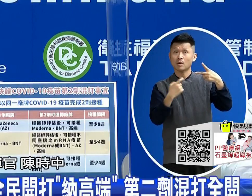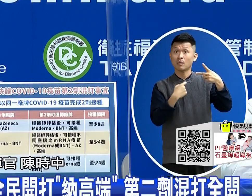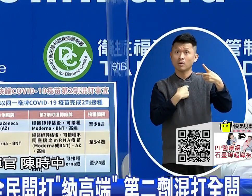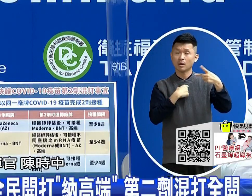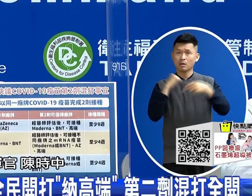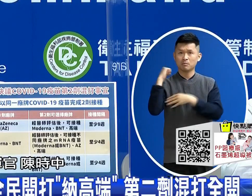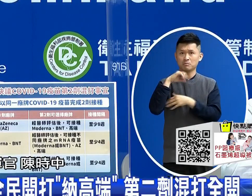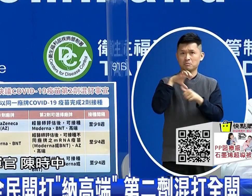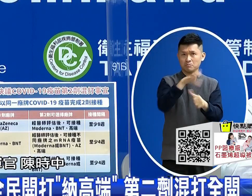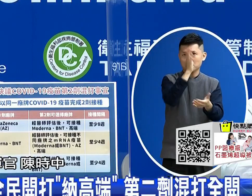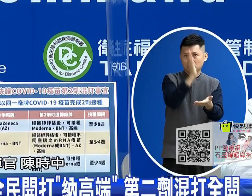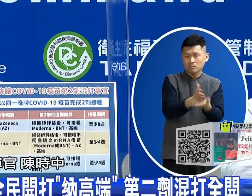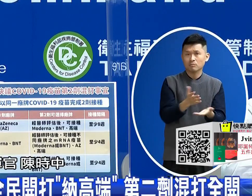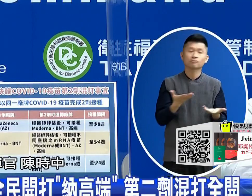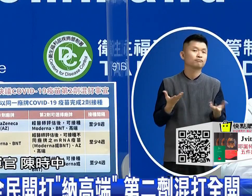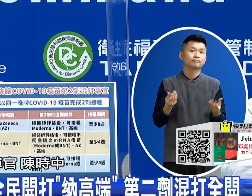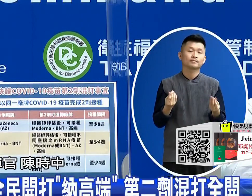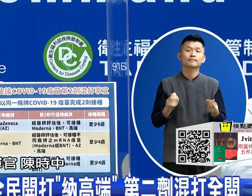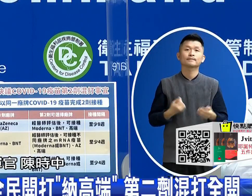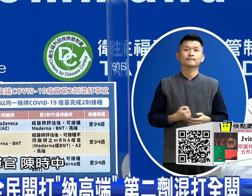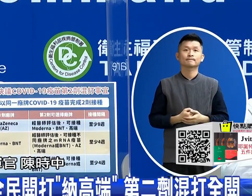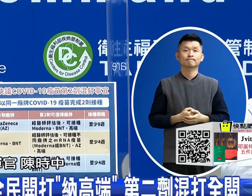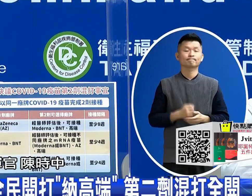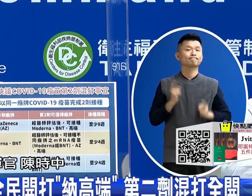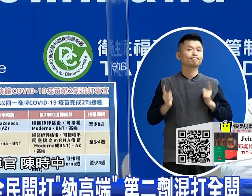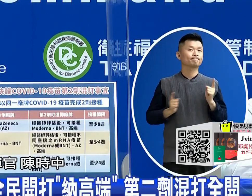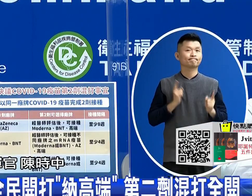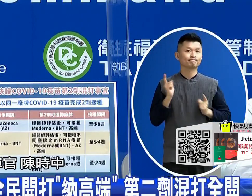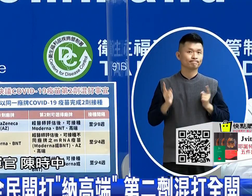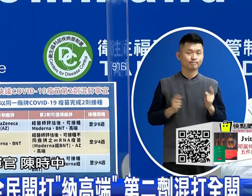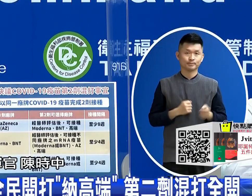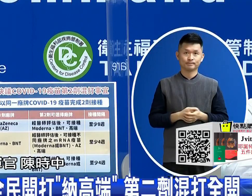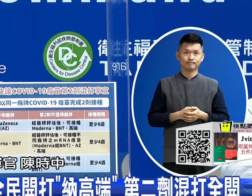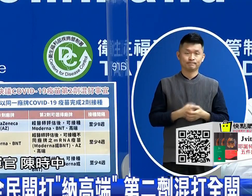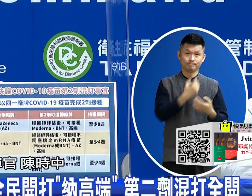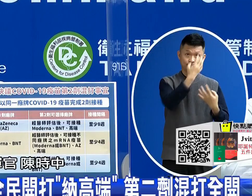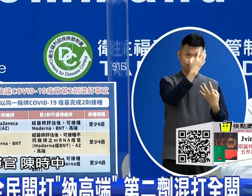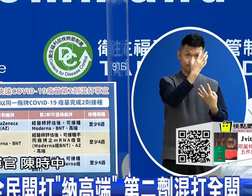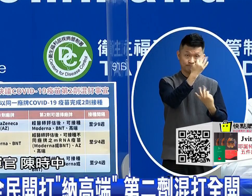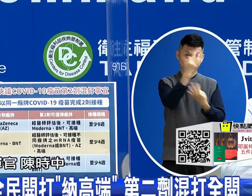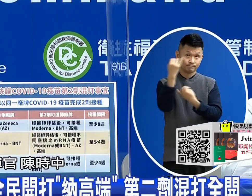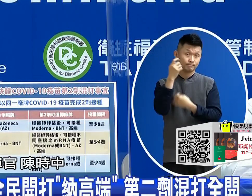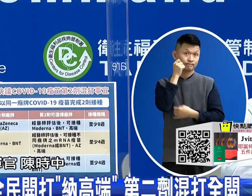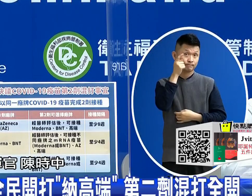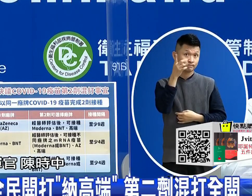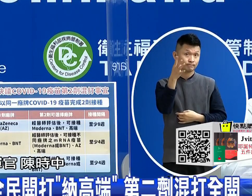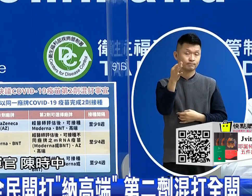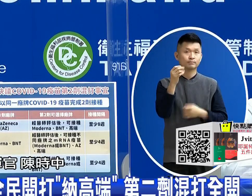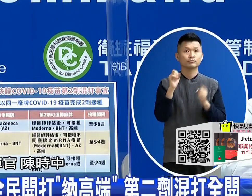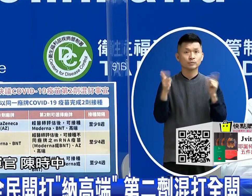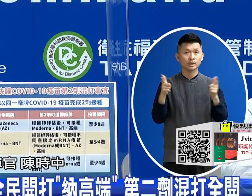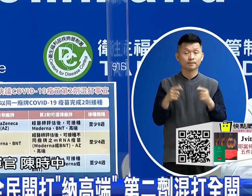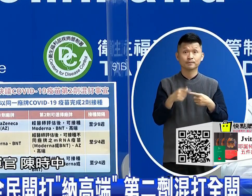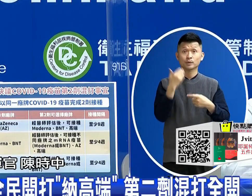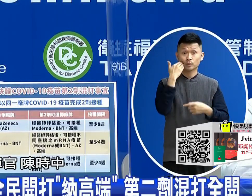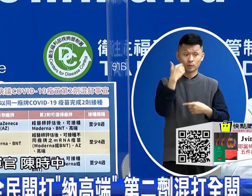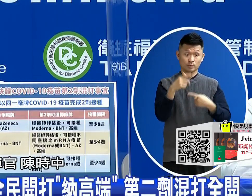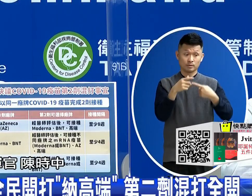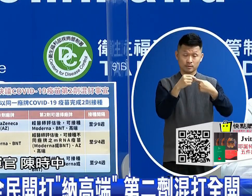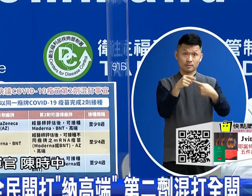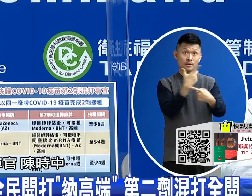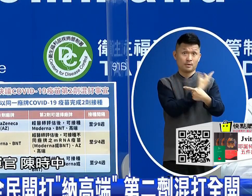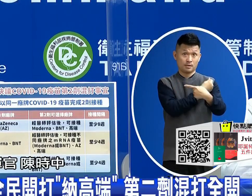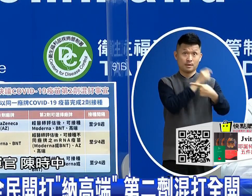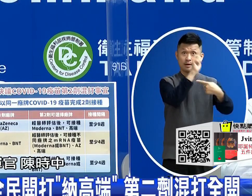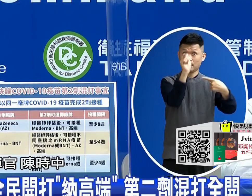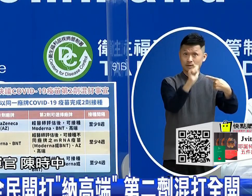的限定，他都可以，只有时间上的不同。所以第一剂是打的是 A 剂的话， 他